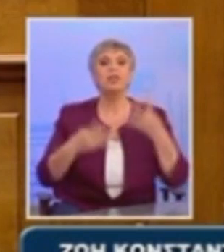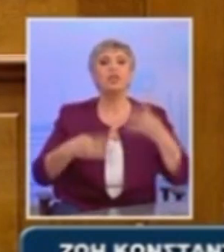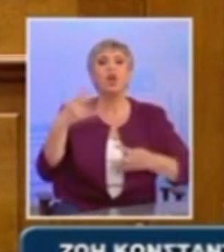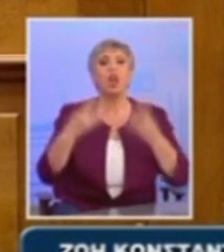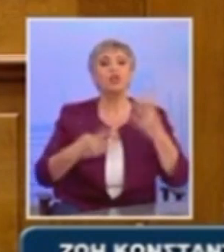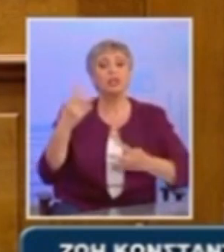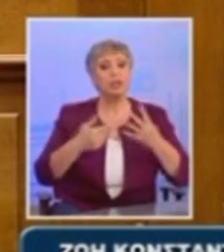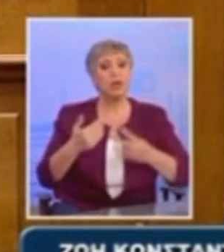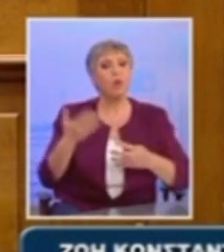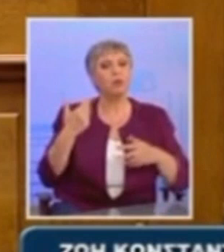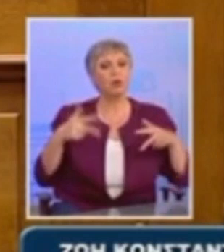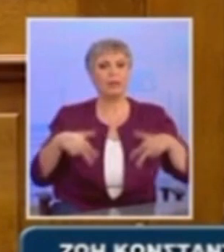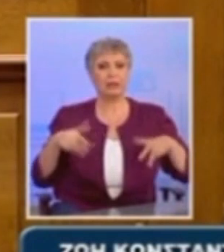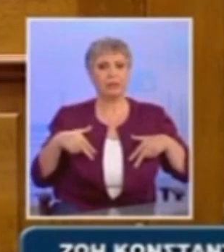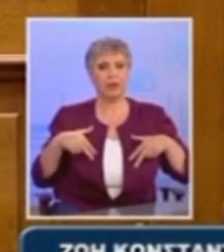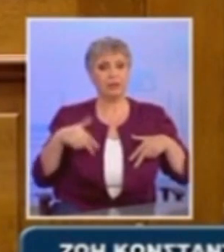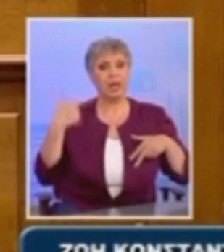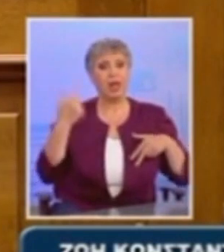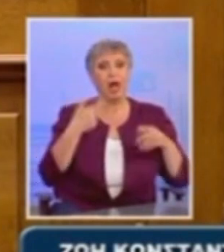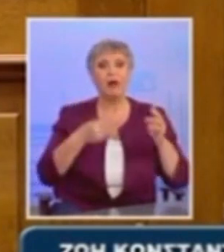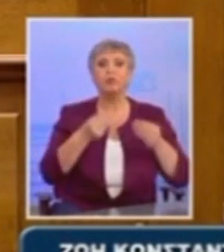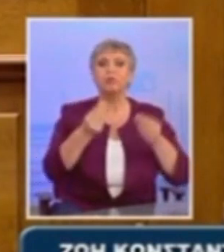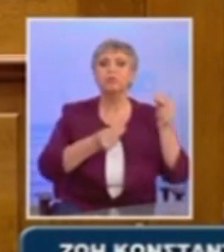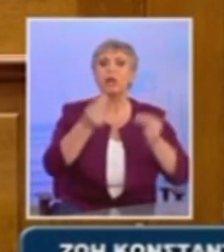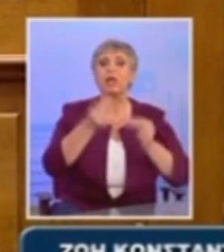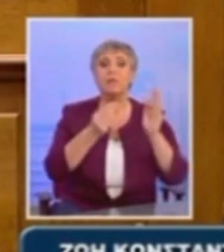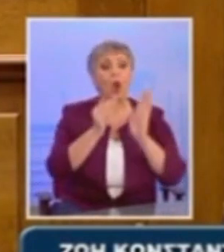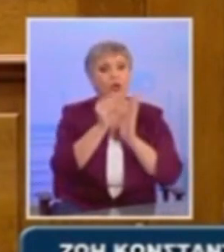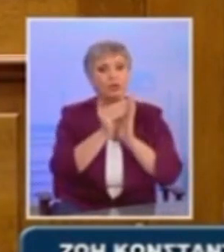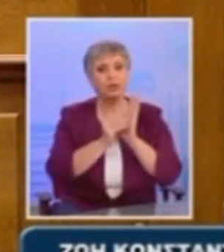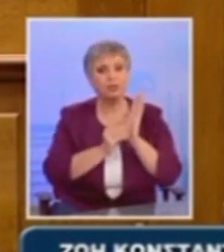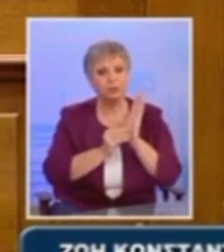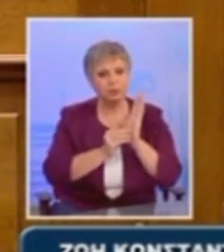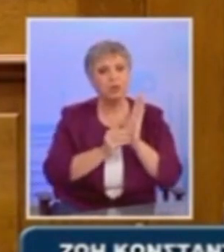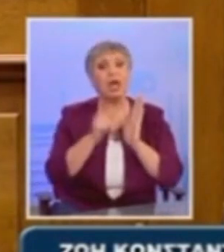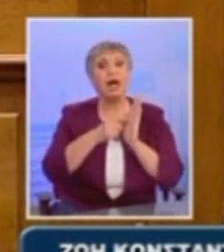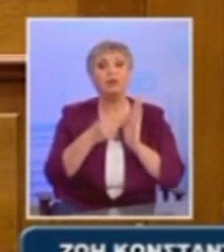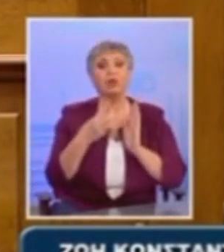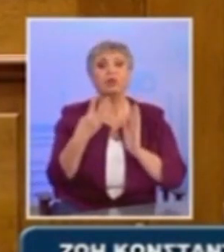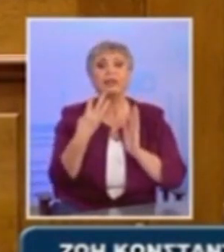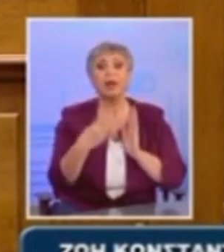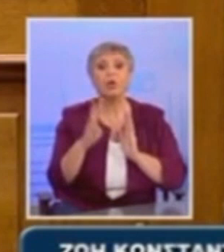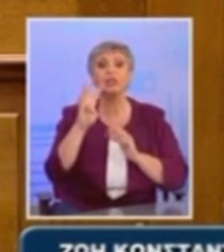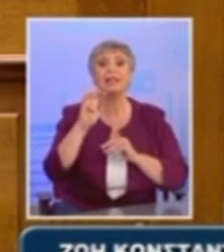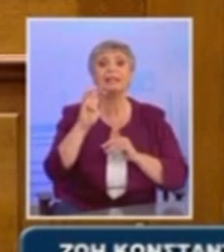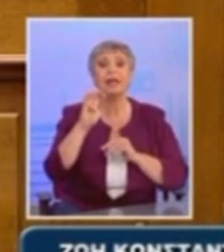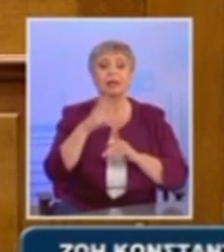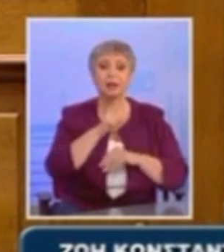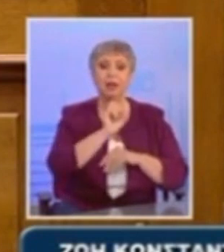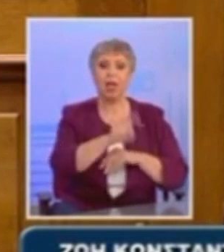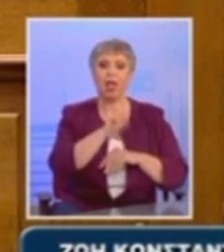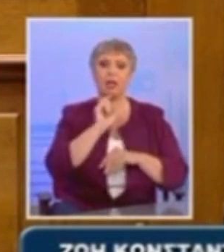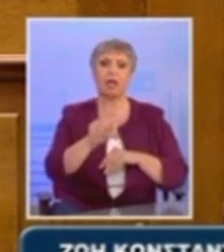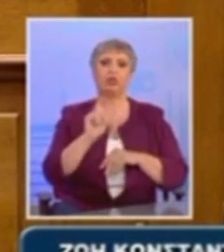η προηγούμενη κυβέρνηση σε ύψος 340 δισεκατομμυρίων ευρώ, όταν το ελληνικό